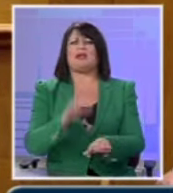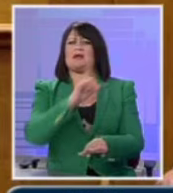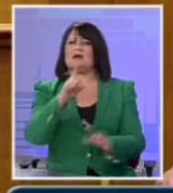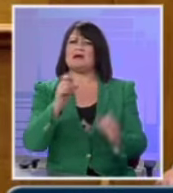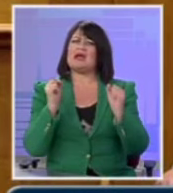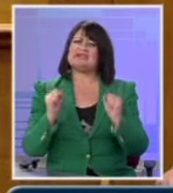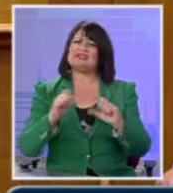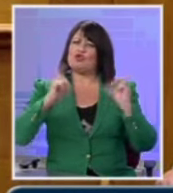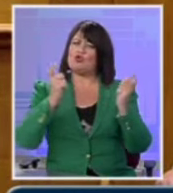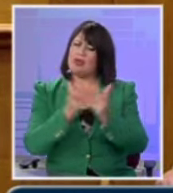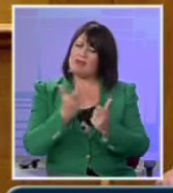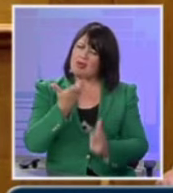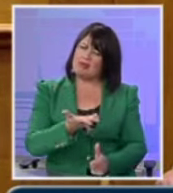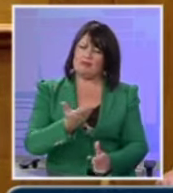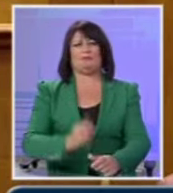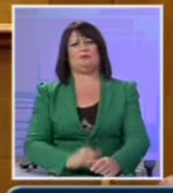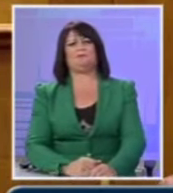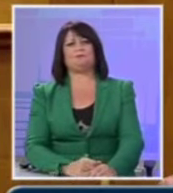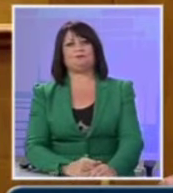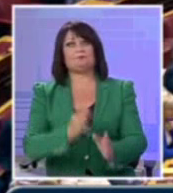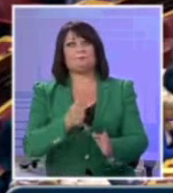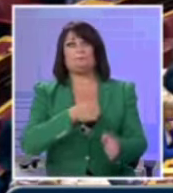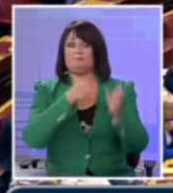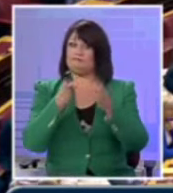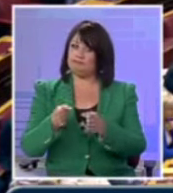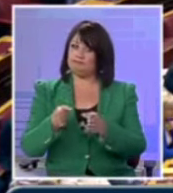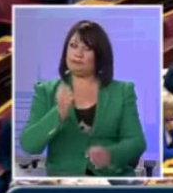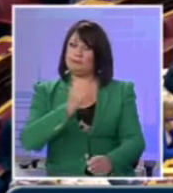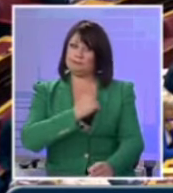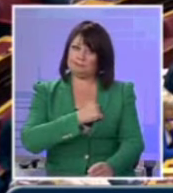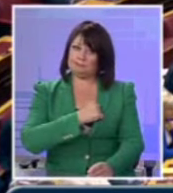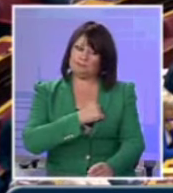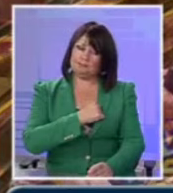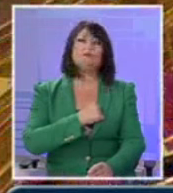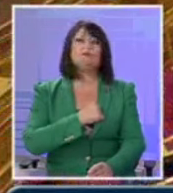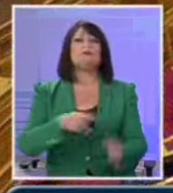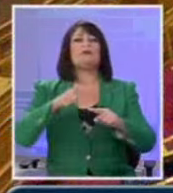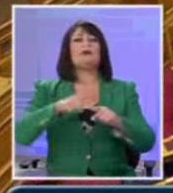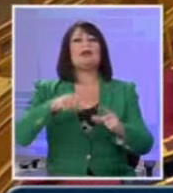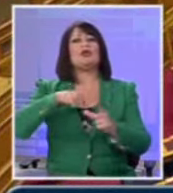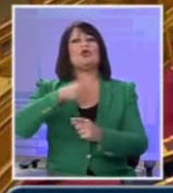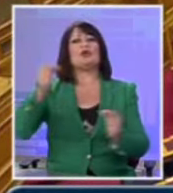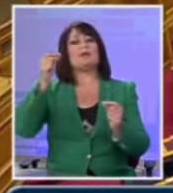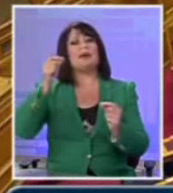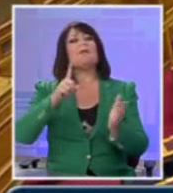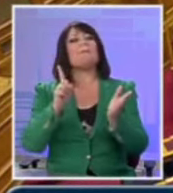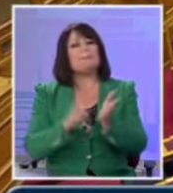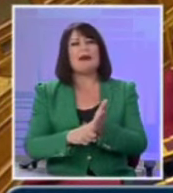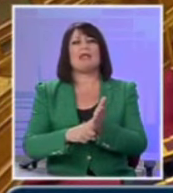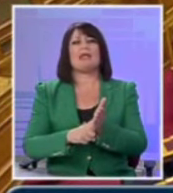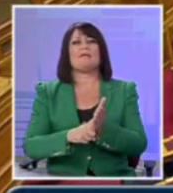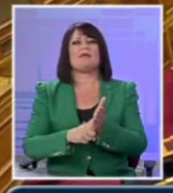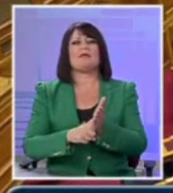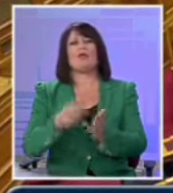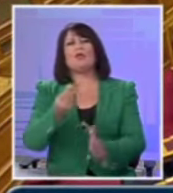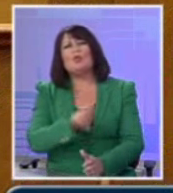να φτιάξει την οικογένειά του στο μέλλον. Και ταυτόχρονα πιστεύουμε ότι οι Ελληνοκύπροι πρέπει να αποκτήσουν το